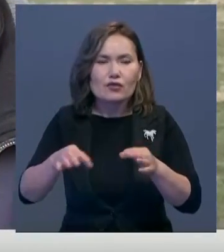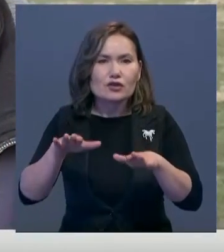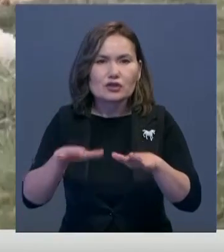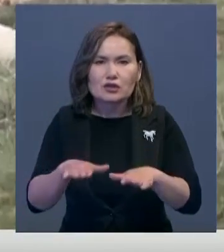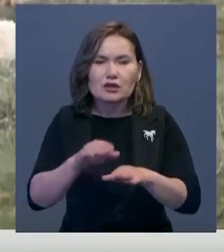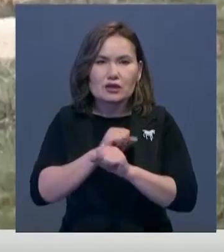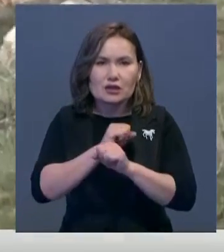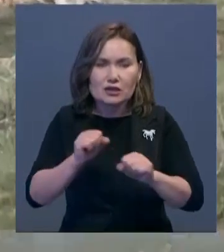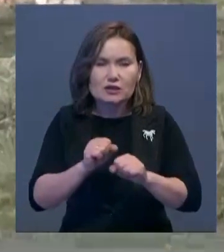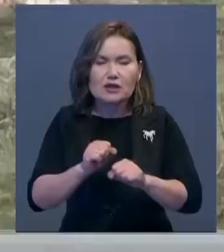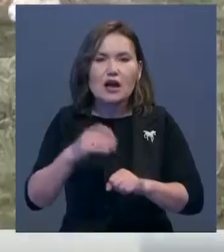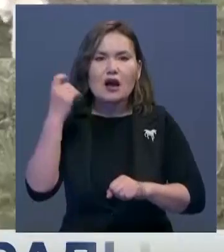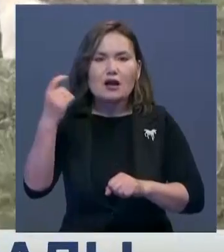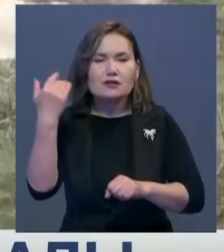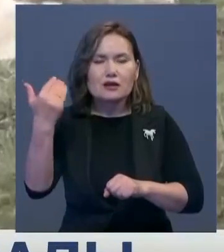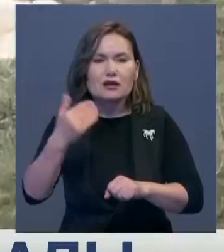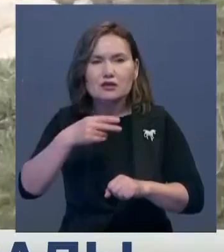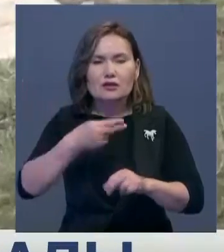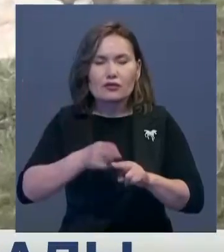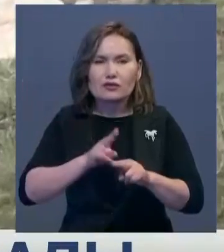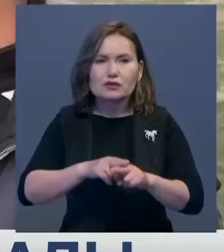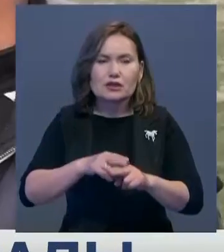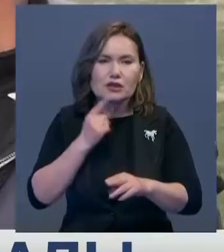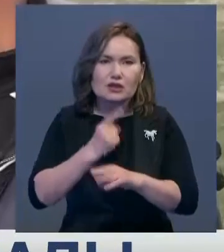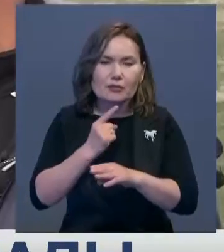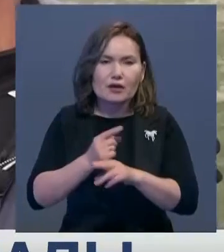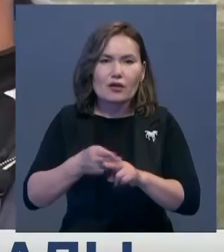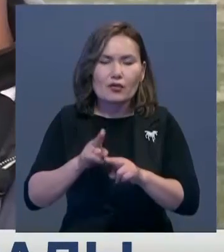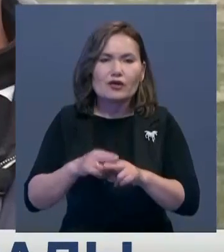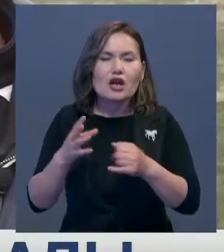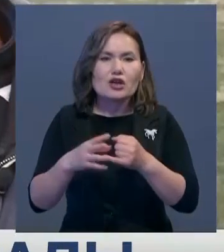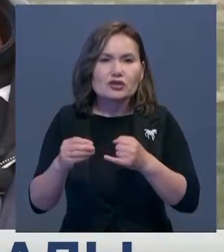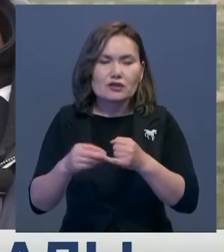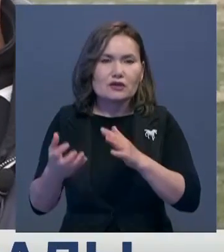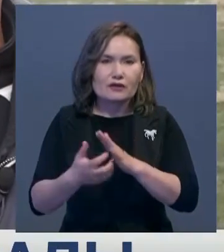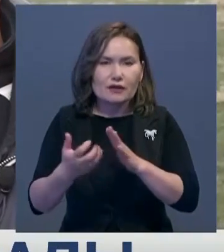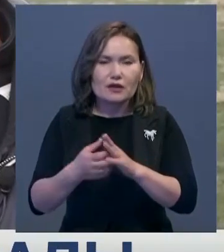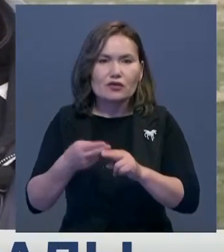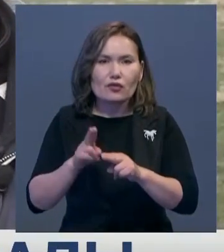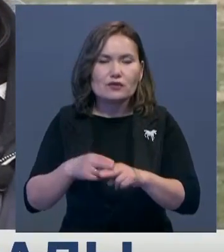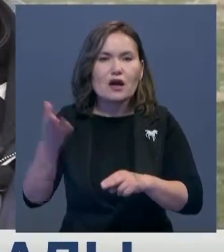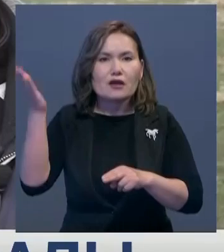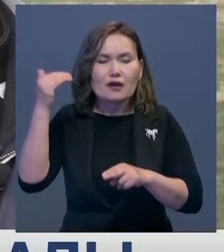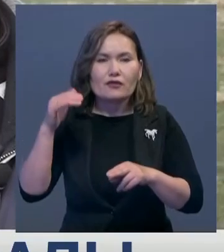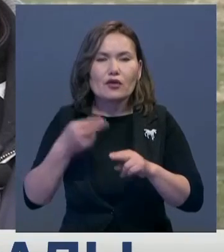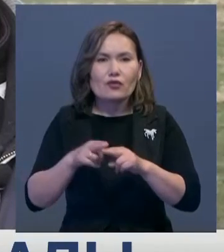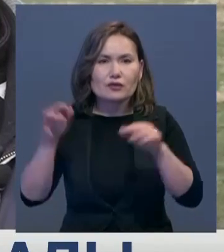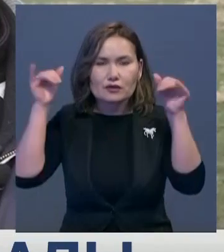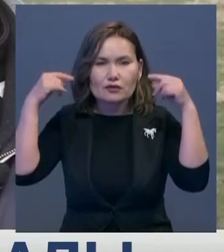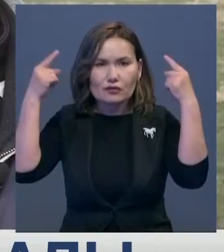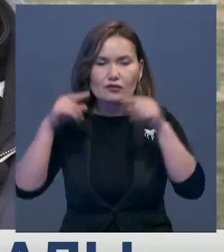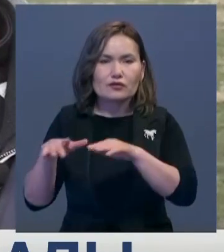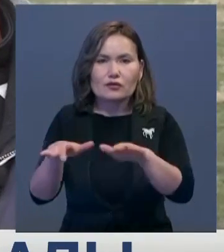ойдан арады. Біздер осы айналаға жайымыз айналдыр. Кілең мал жайылатын жер ғой осы жерлер. Бүткіл мияның қойы сиыры